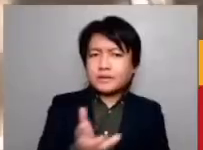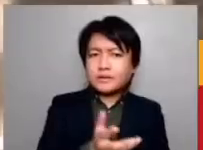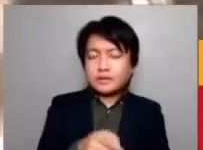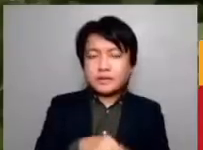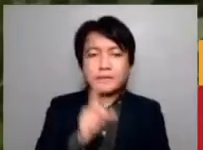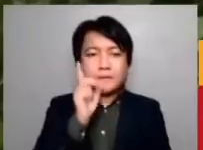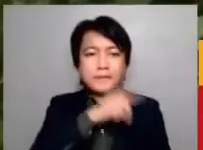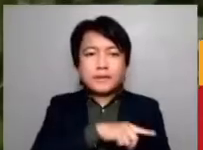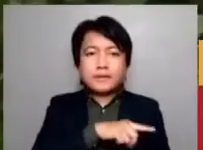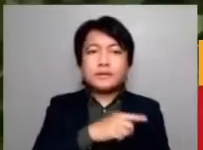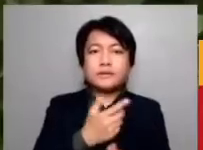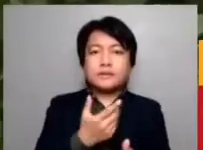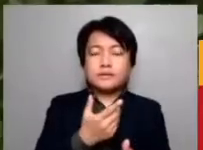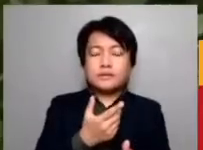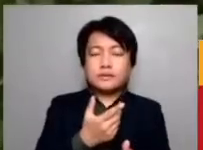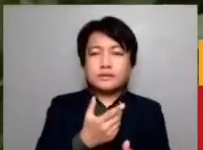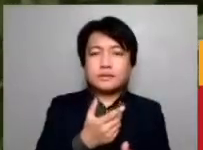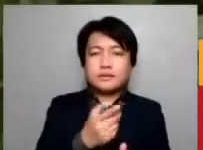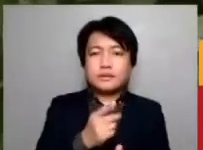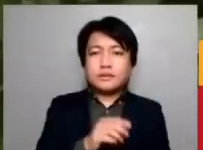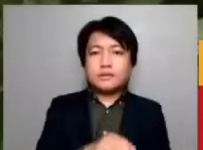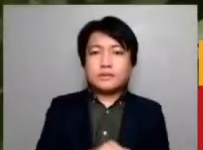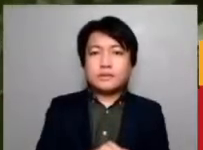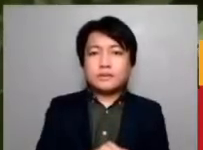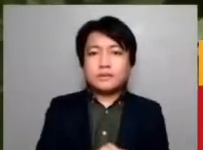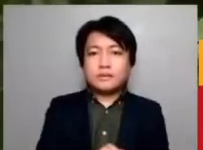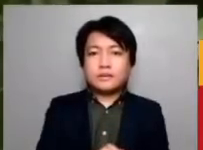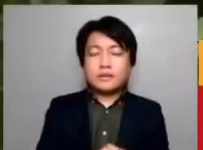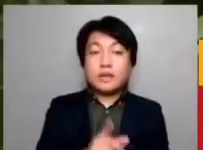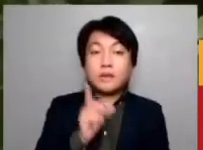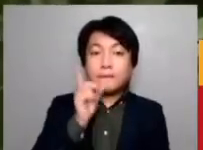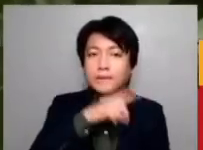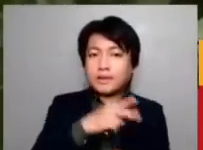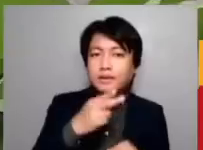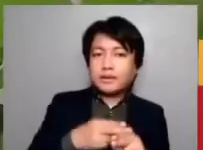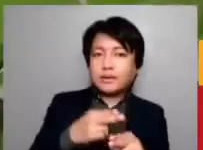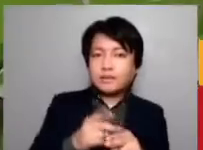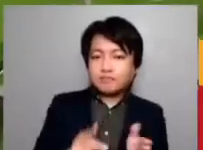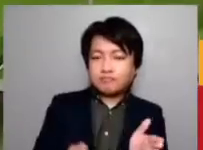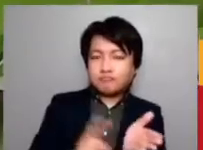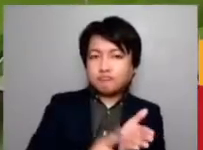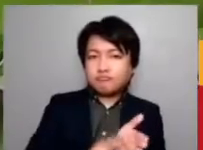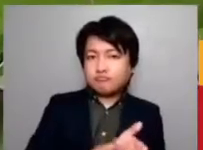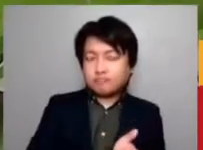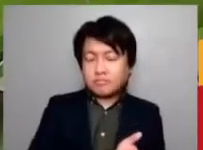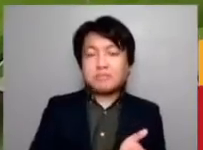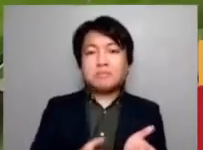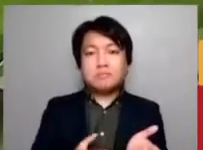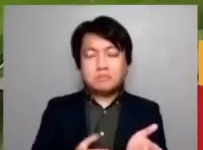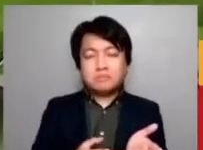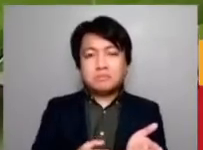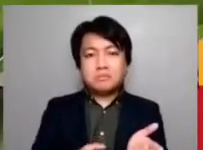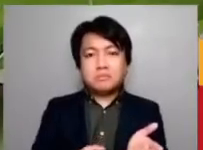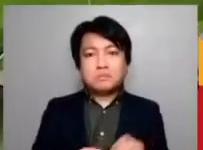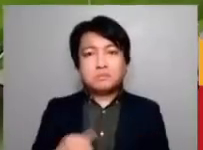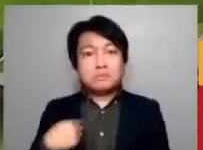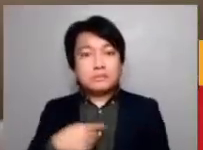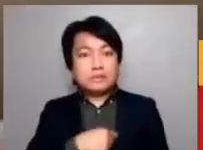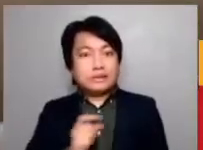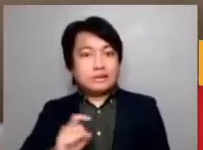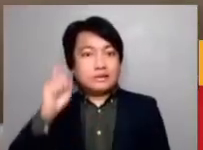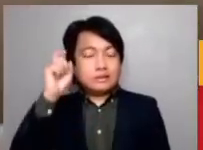gumagawa sila ng link at sinasabi, dito nyo i-rehistro yung inyong mga SIM cards. Opo. So tayo naman, dahil malapit na yung deadline ulit, na